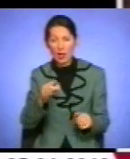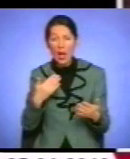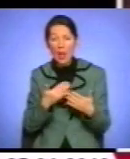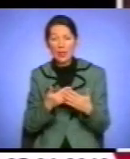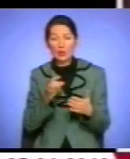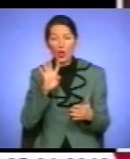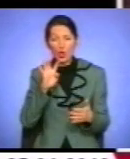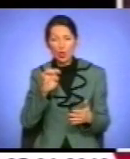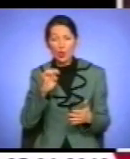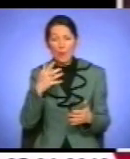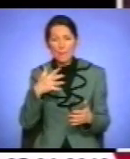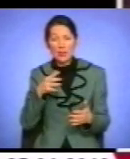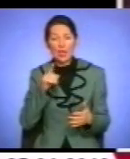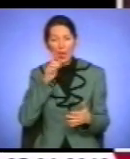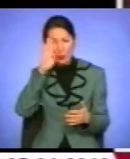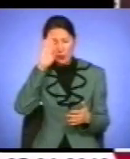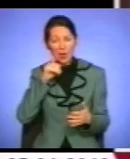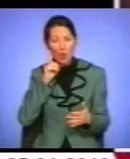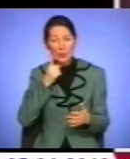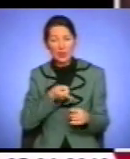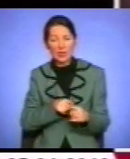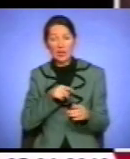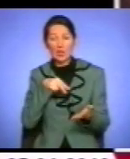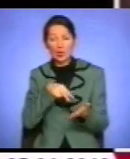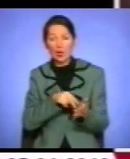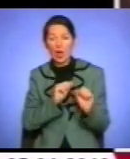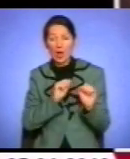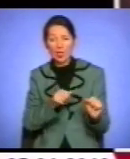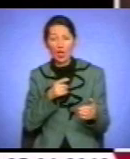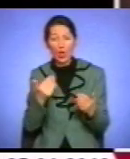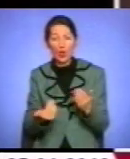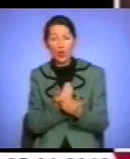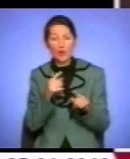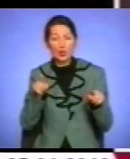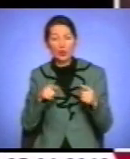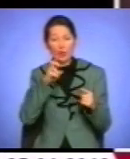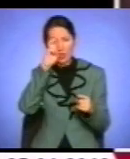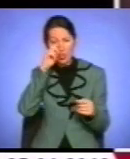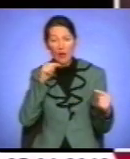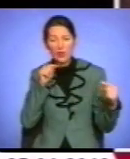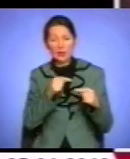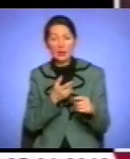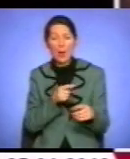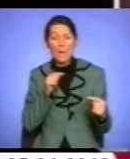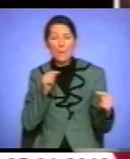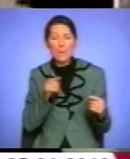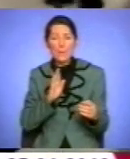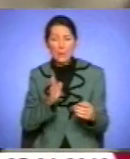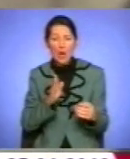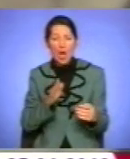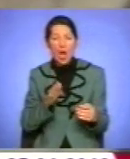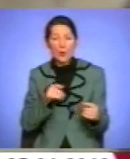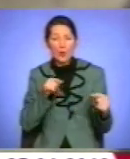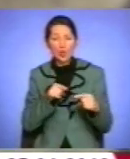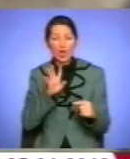450 молодиків, які стали в обороні новоствореної держави, виступили проти 4000-ї армії Муравйова. Тривалий час